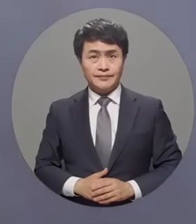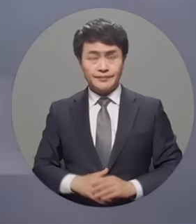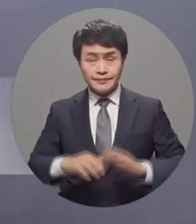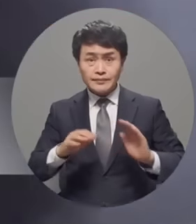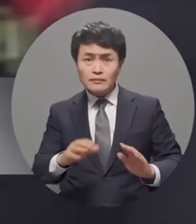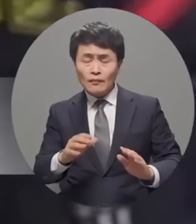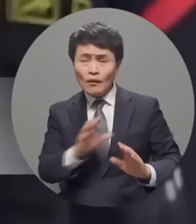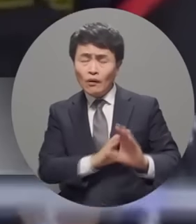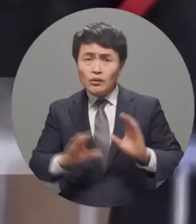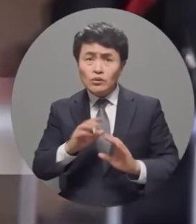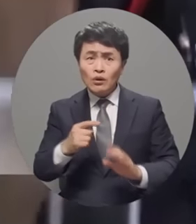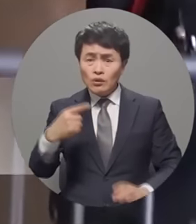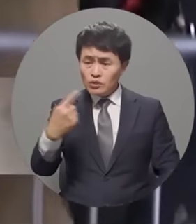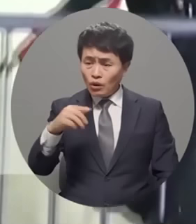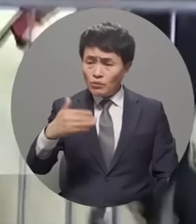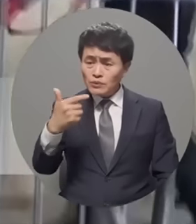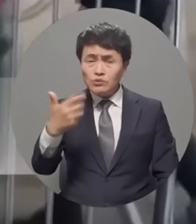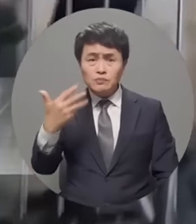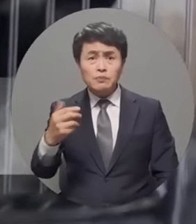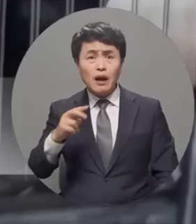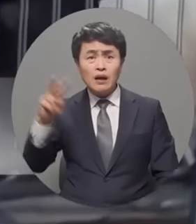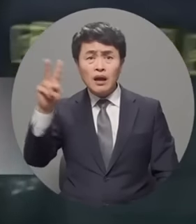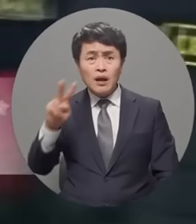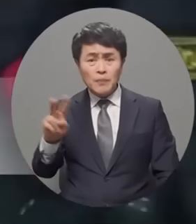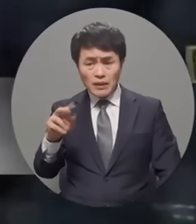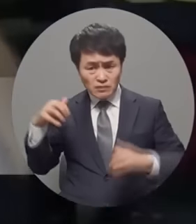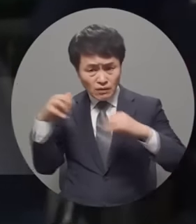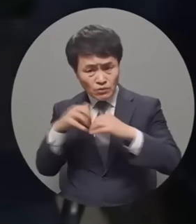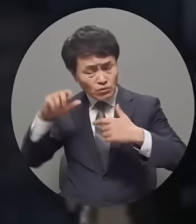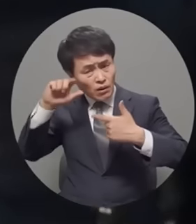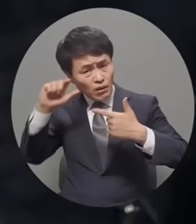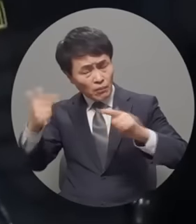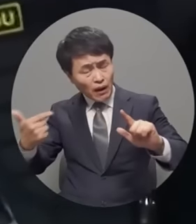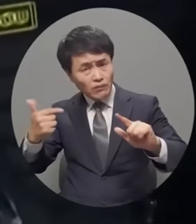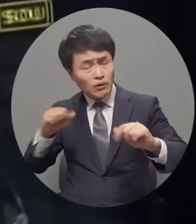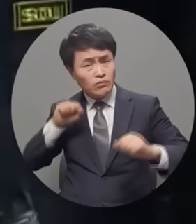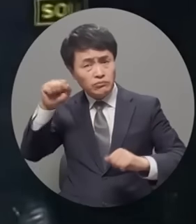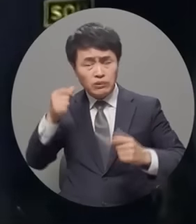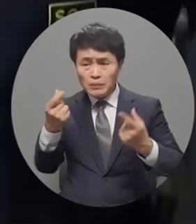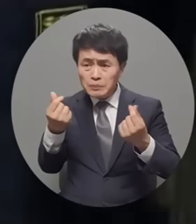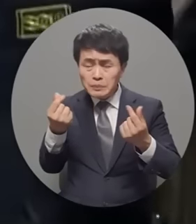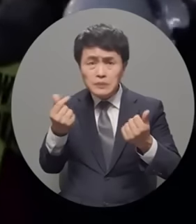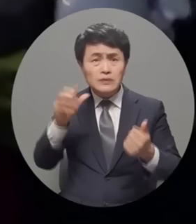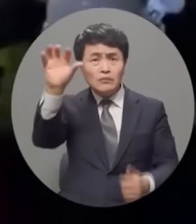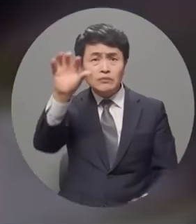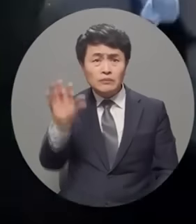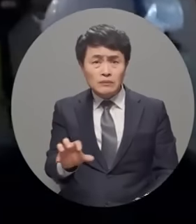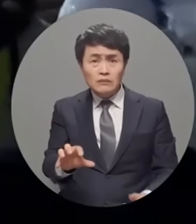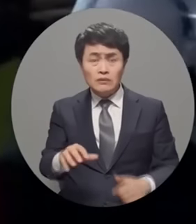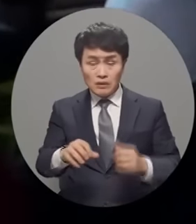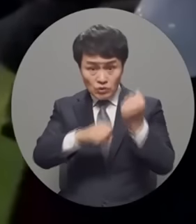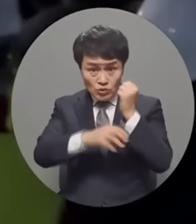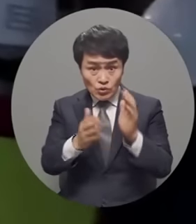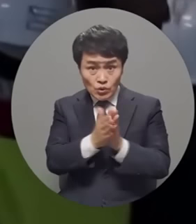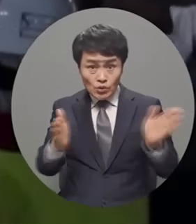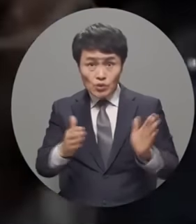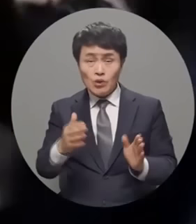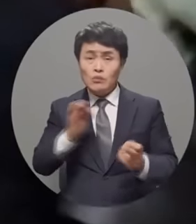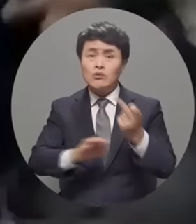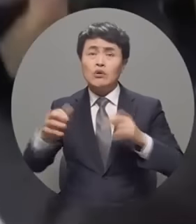갈수록 1968년 베트남전 반대 시위를 닮아가고 있는 겁니다. 일단 시위의 진앙지가 미국 동부의